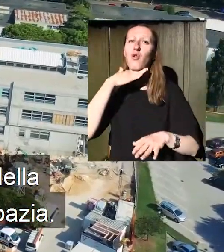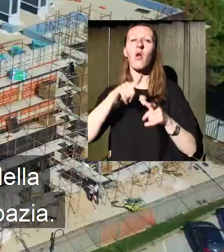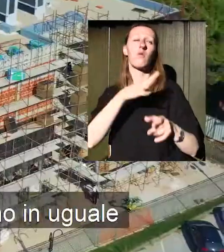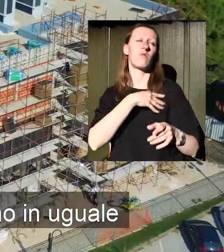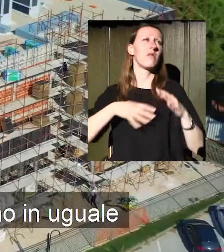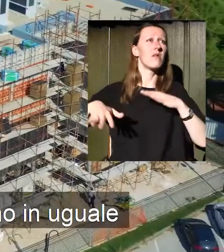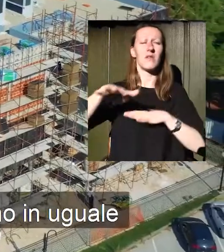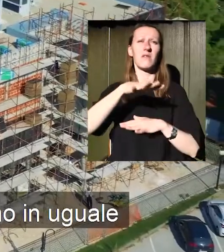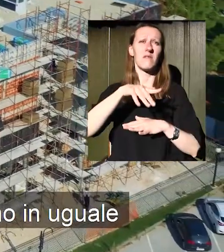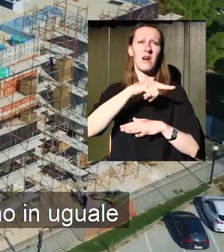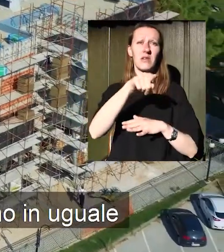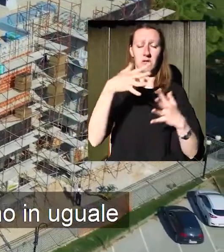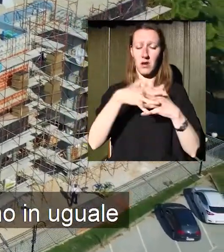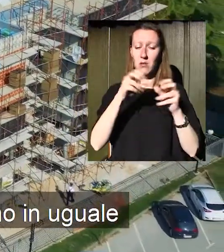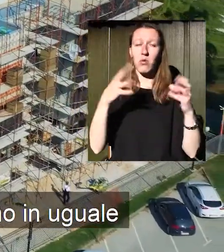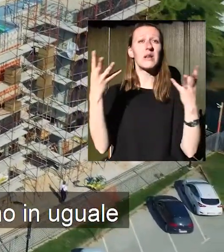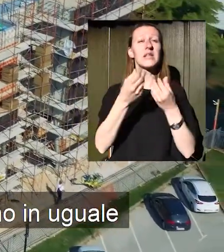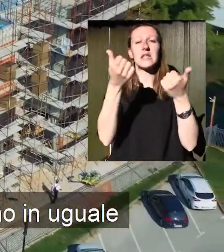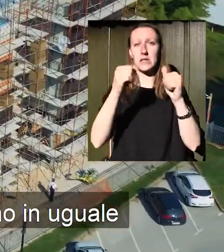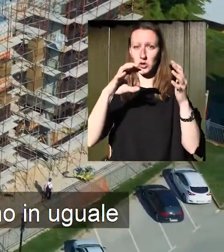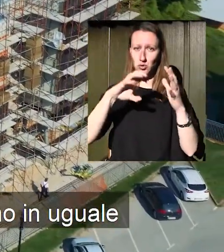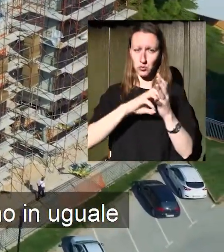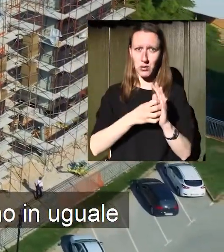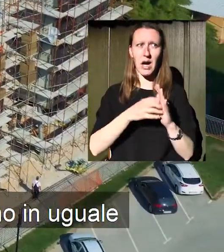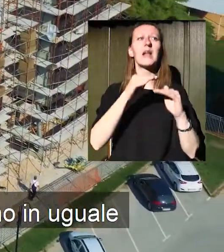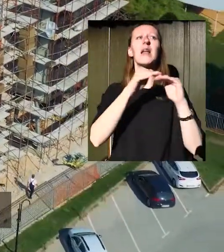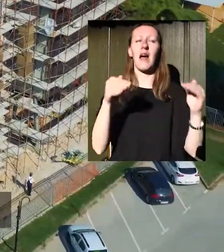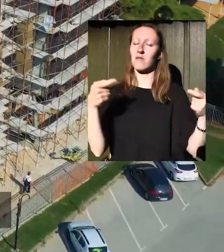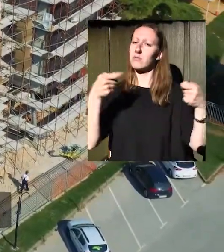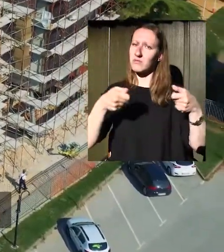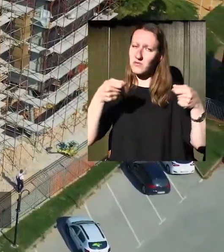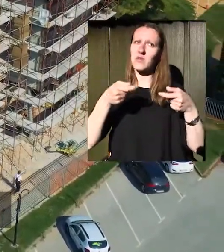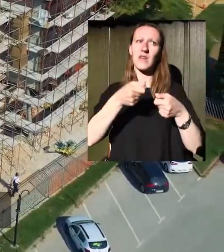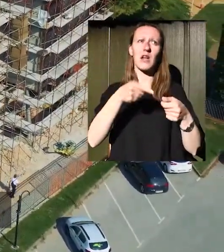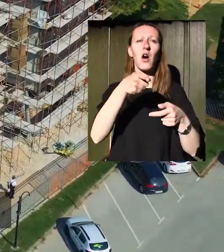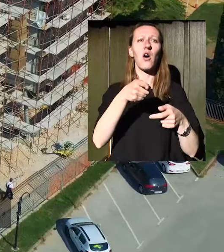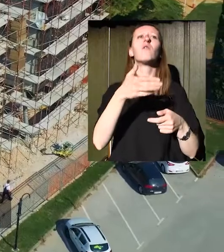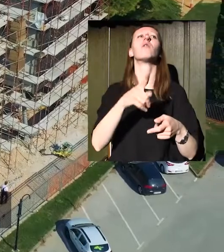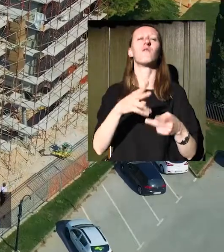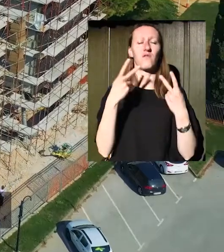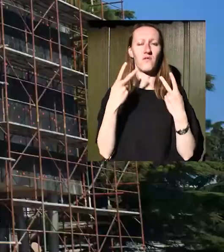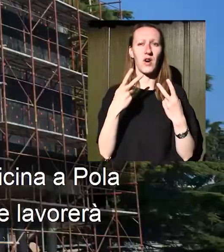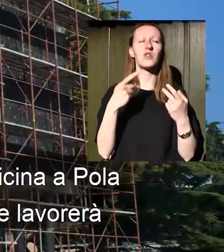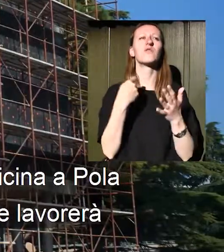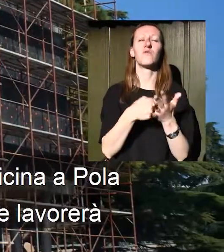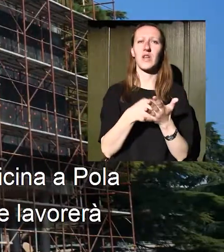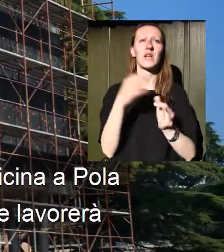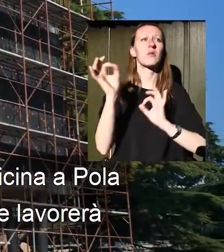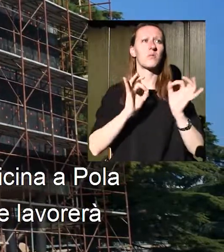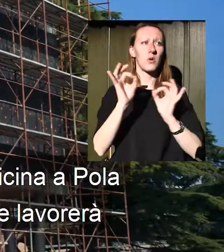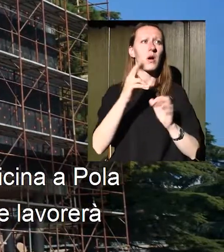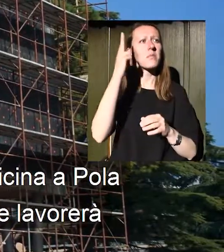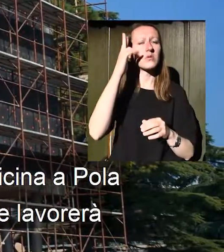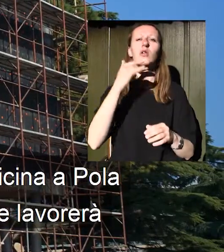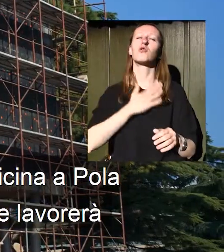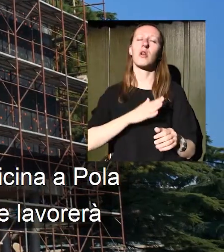Hrvatskoj. Grad Pula zajedno s Istarskom županijom ravnomjerno sudjeluje u financiranju ovog iznimno značajnog i vrijednog projekta. Poznato je da